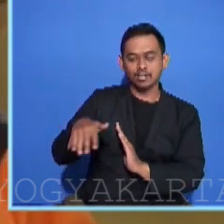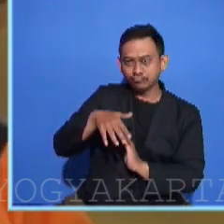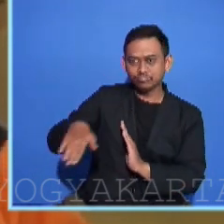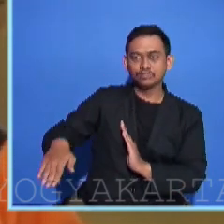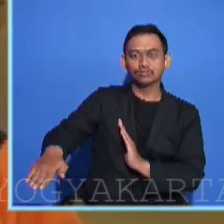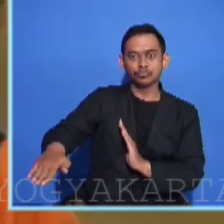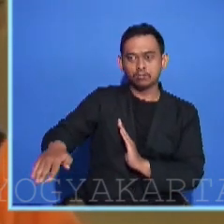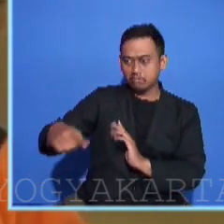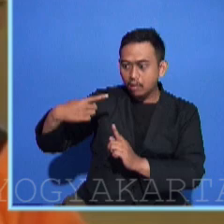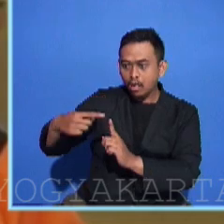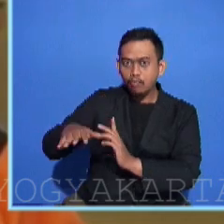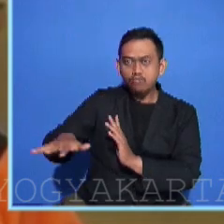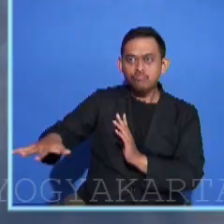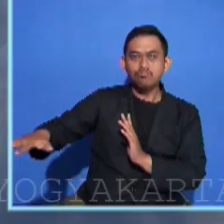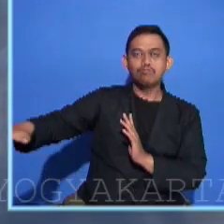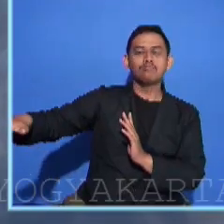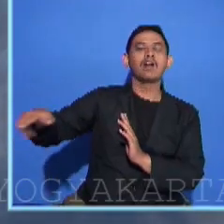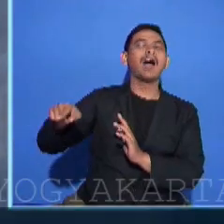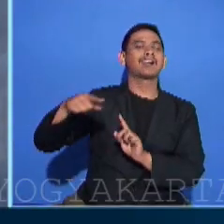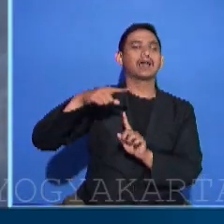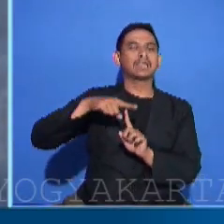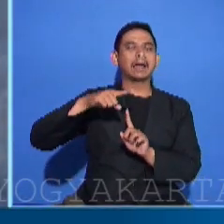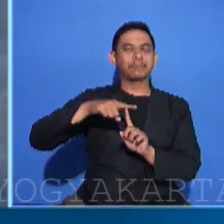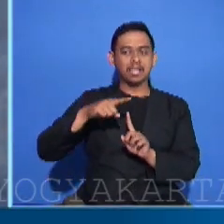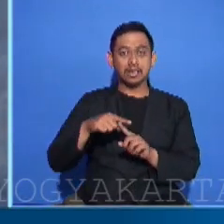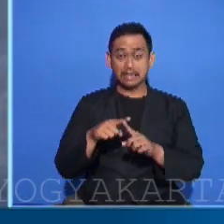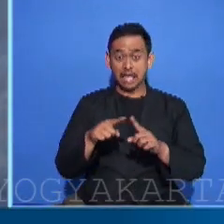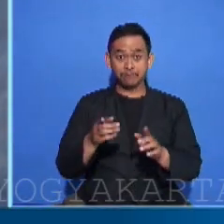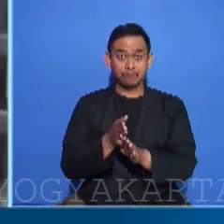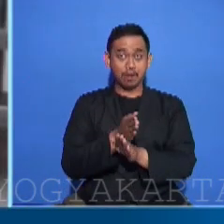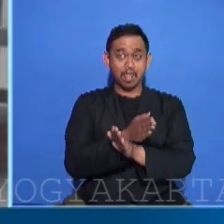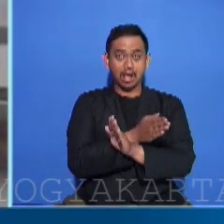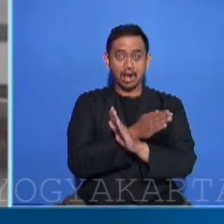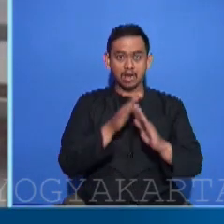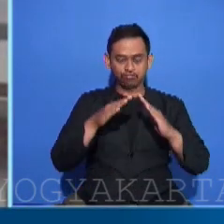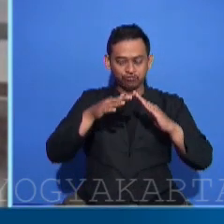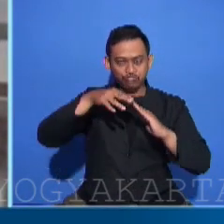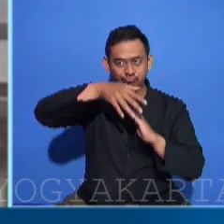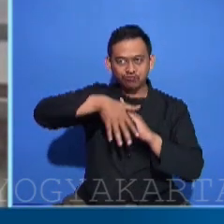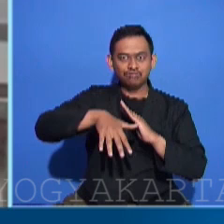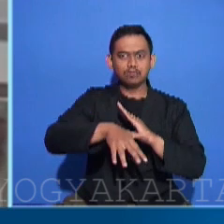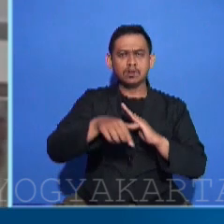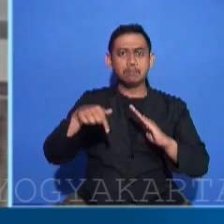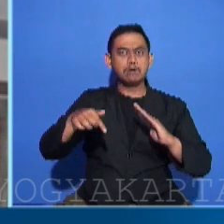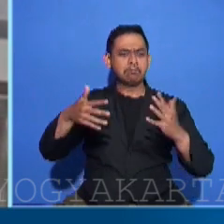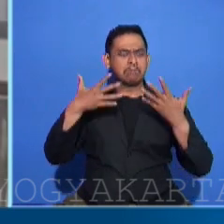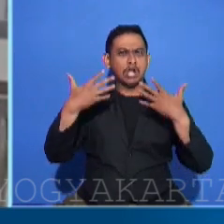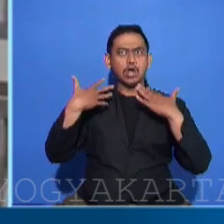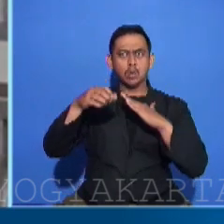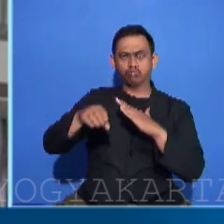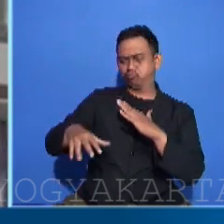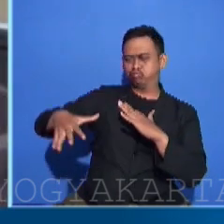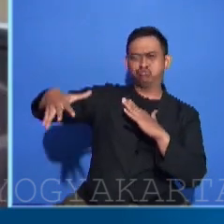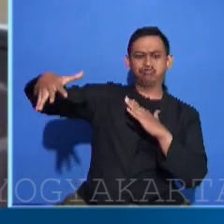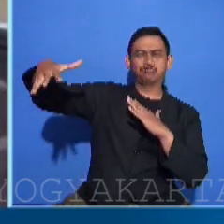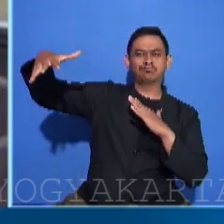ke mana Mas sementara itu sebelum terjadi guguran lava pijar dan awan panas Selasa pagi ini kondisi Merapi